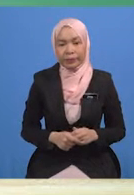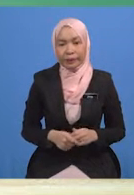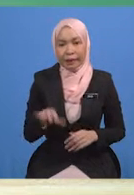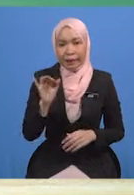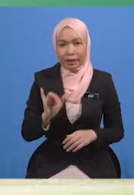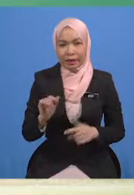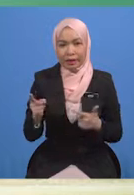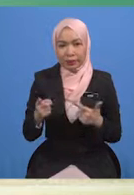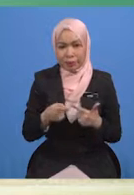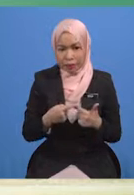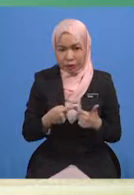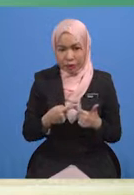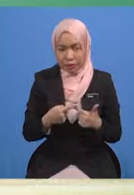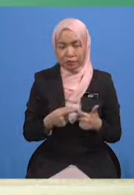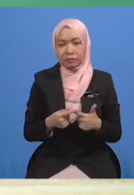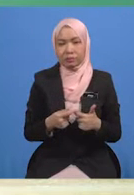Yang kedua,